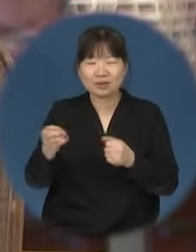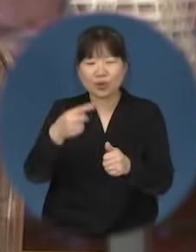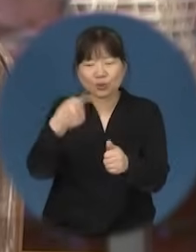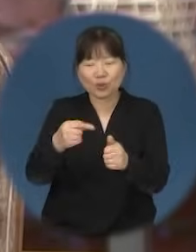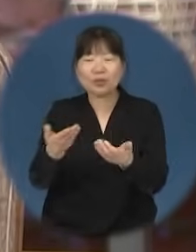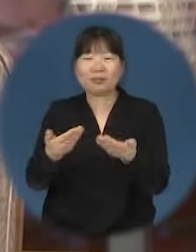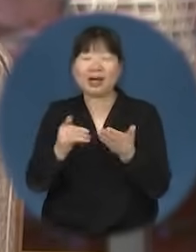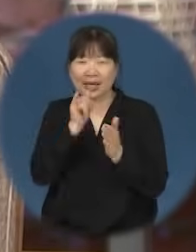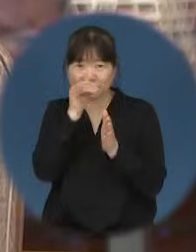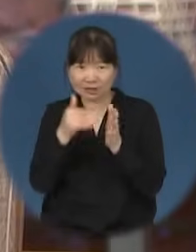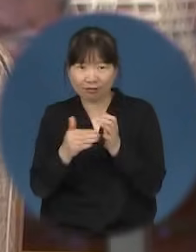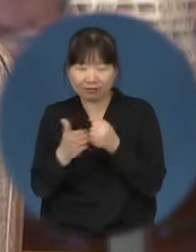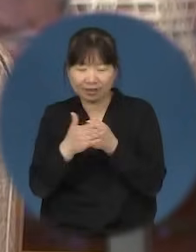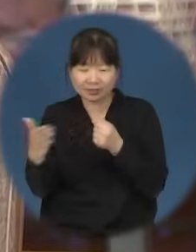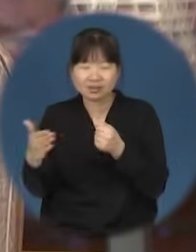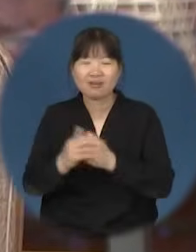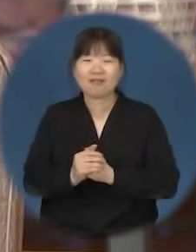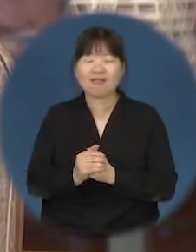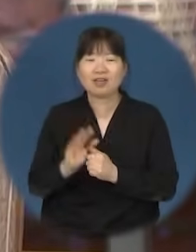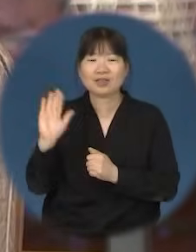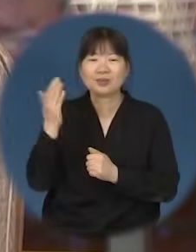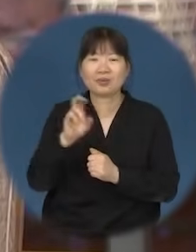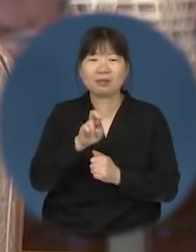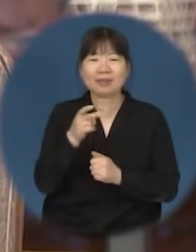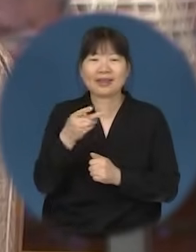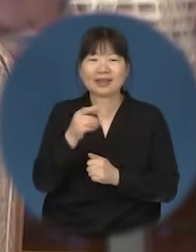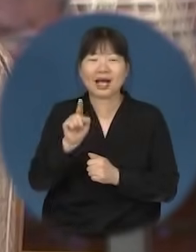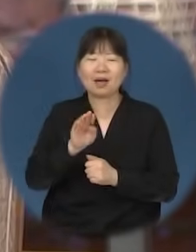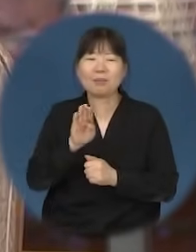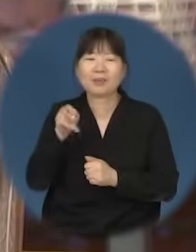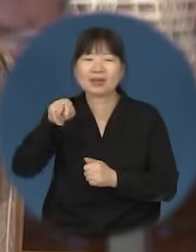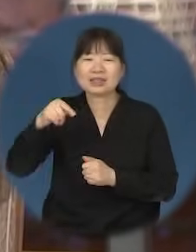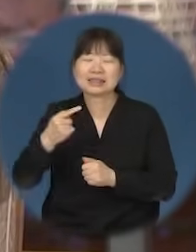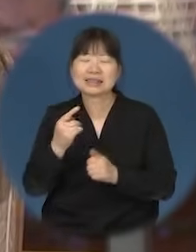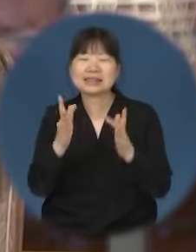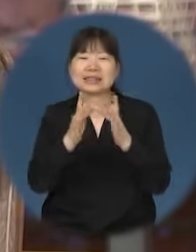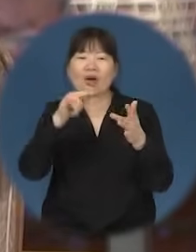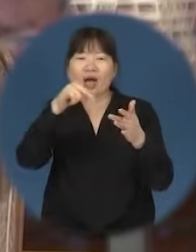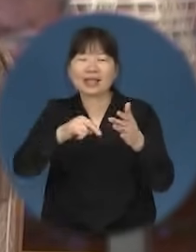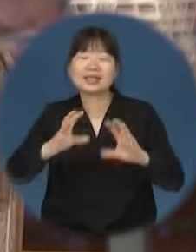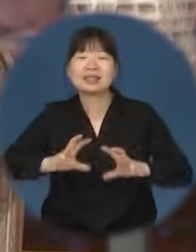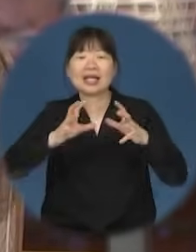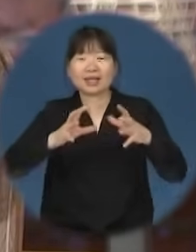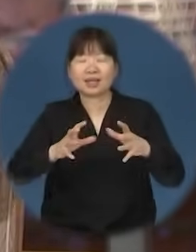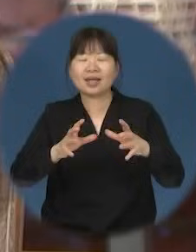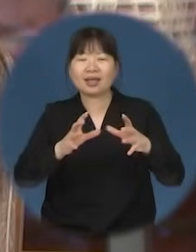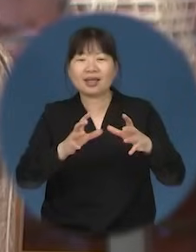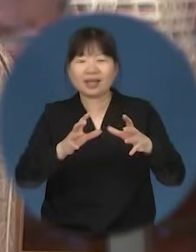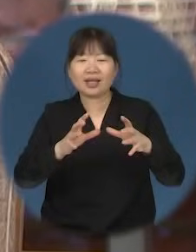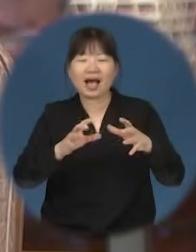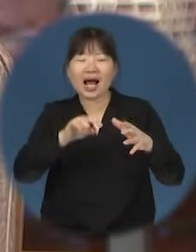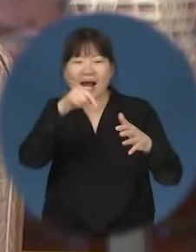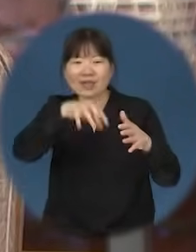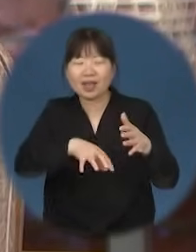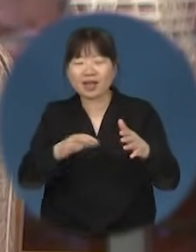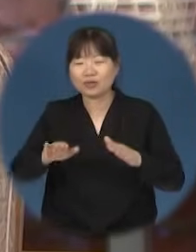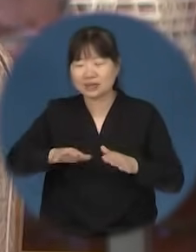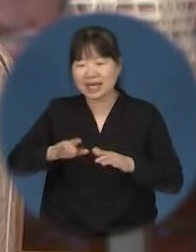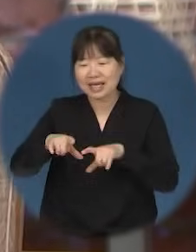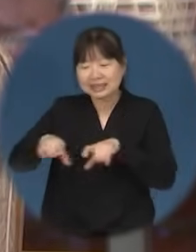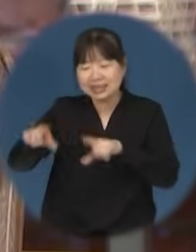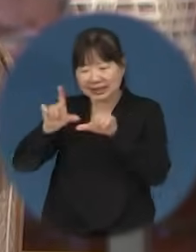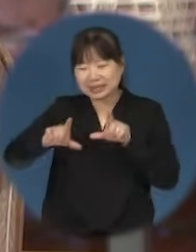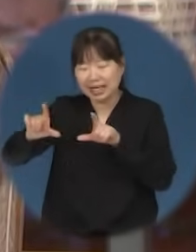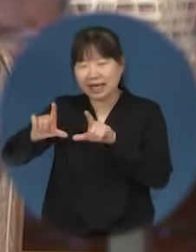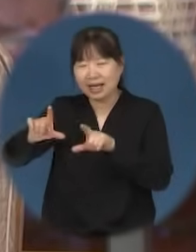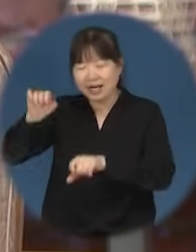교육도 받고 그러니까 그것이 이제 요즘 메타버스라고 하는 가상 세계에서 우리의 생활권이 옮겨가거든요. 예. 근데